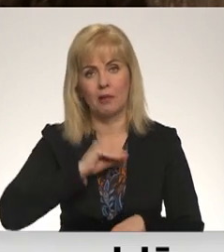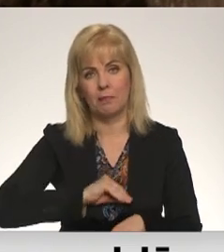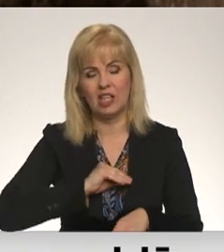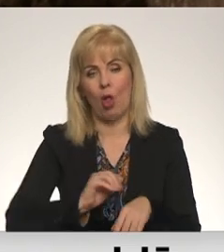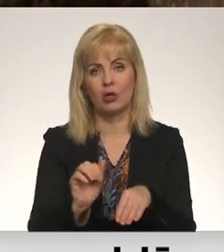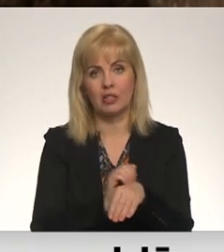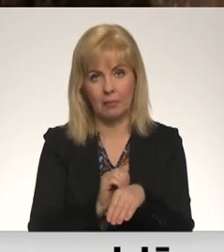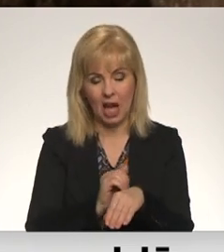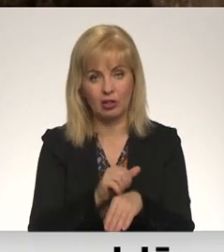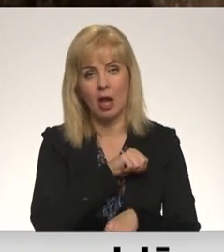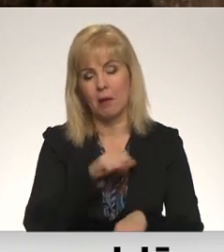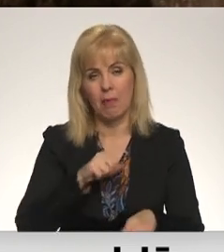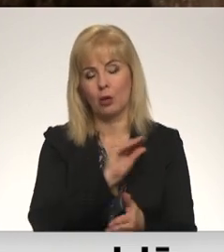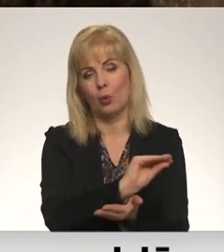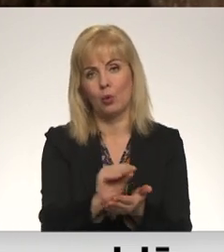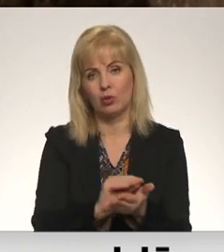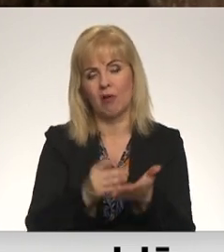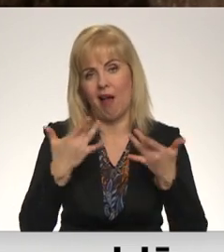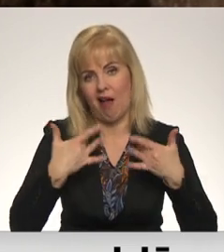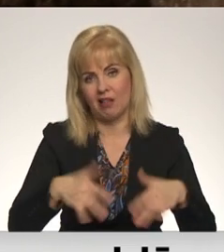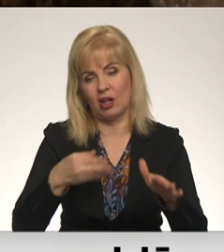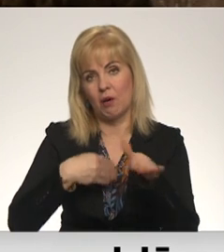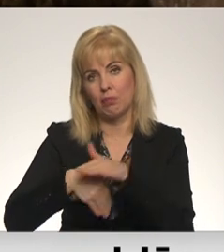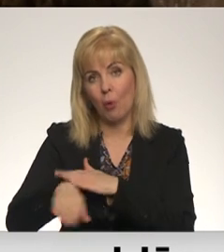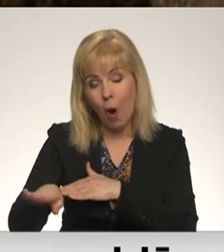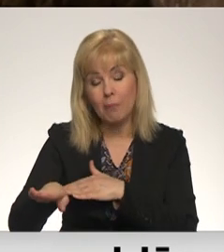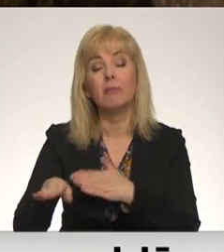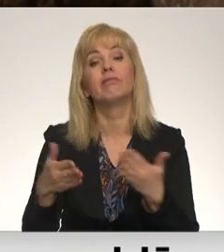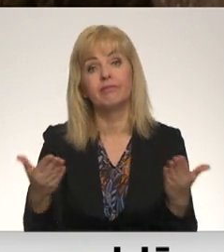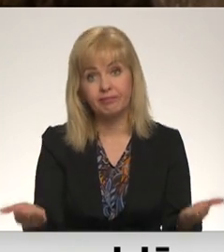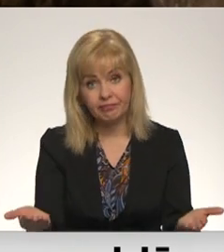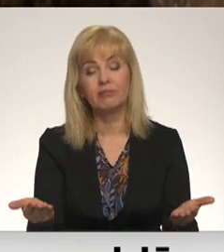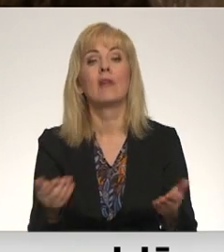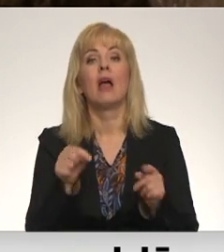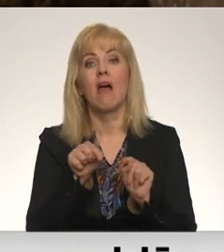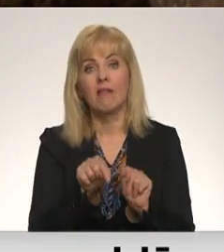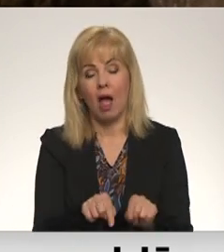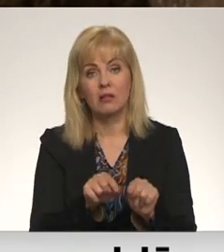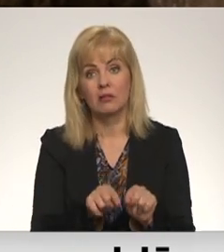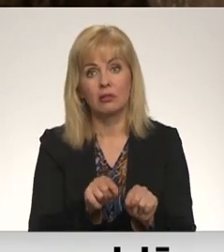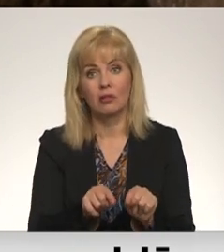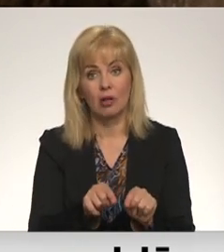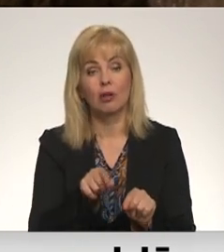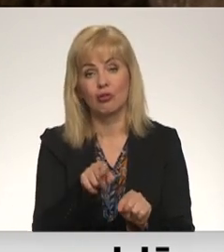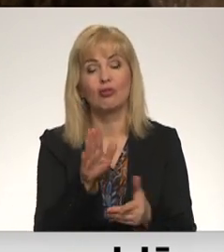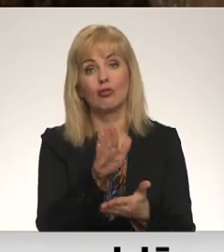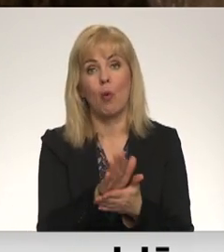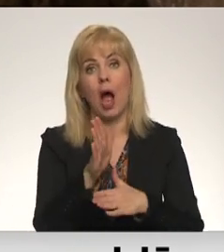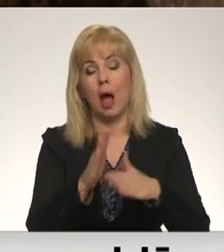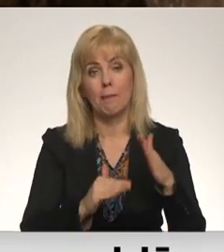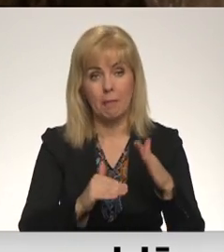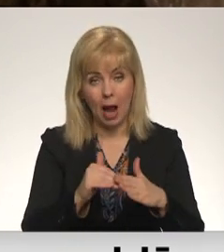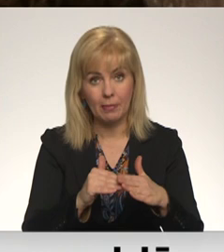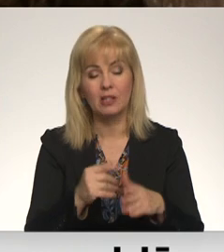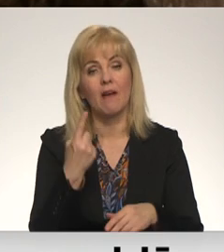spriedzi un pati uzrakstīja iesniegumu. Līdz ar to jāatcer tikai tas, ka uz šo amatu, kas arī